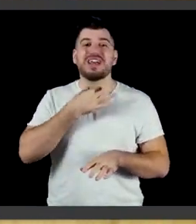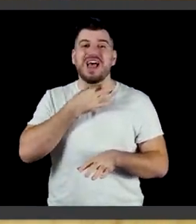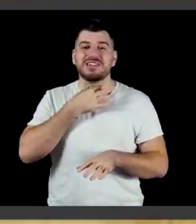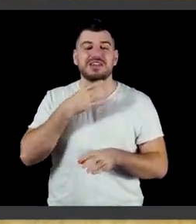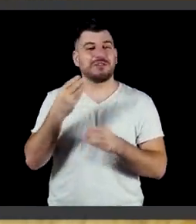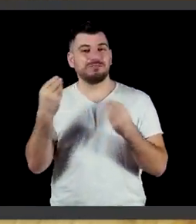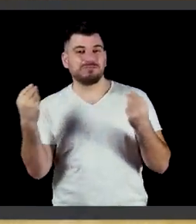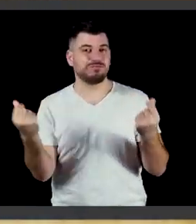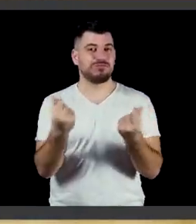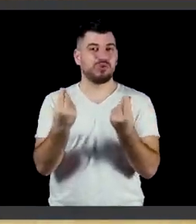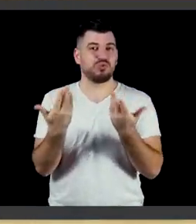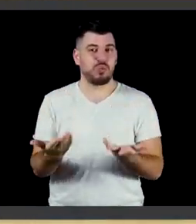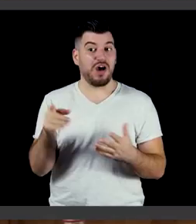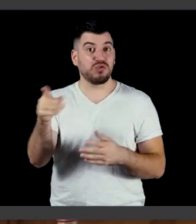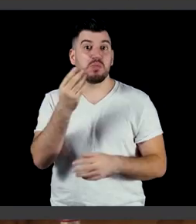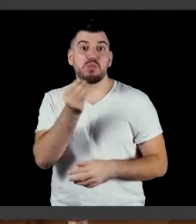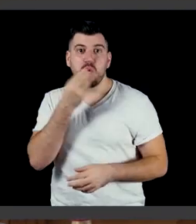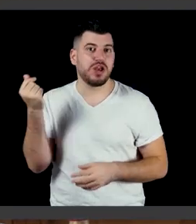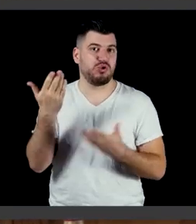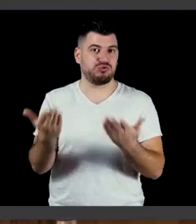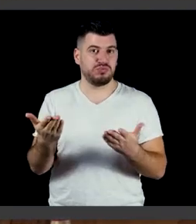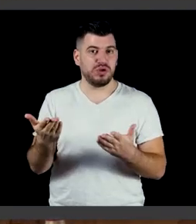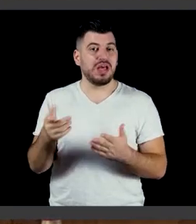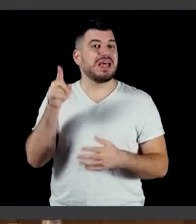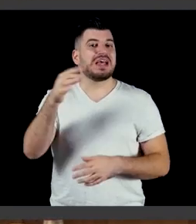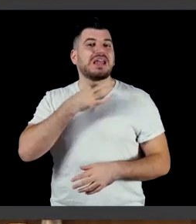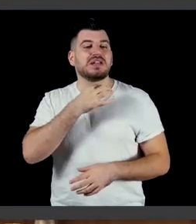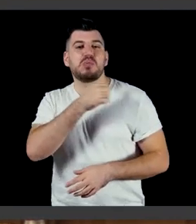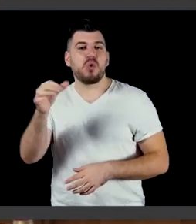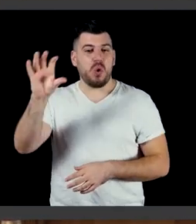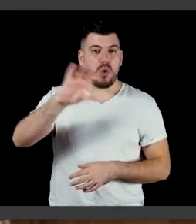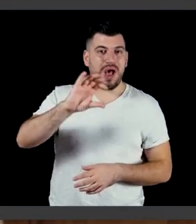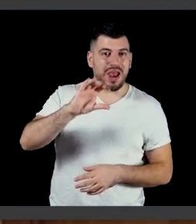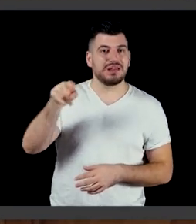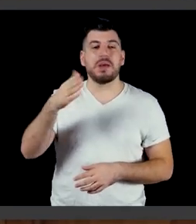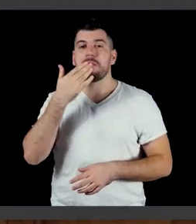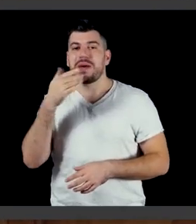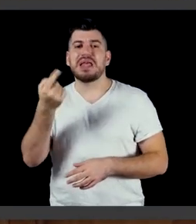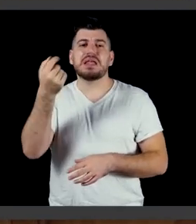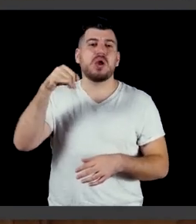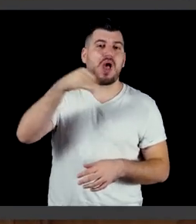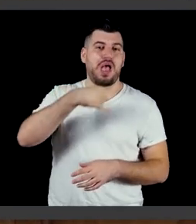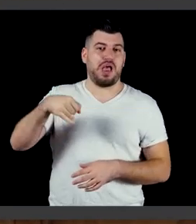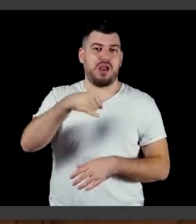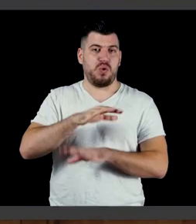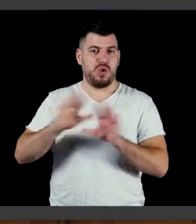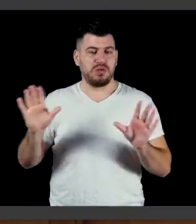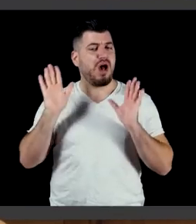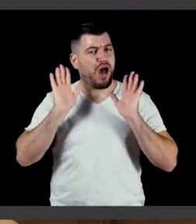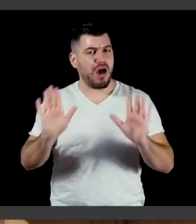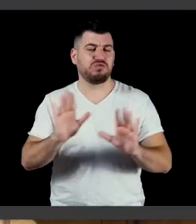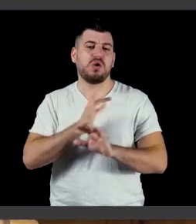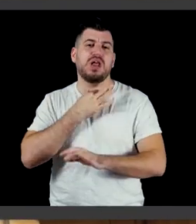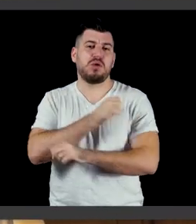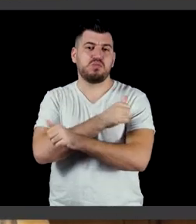γιατί είναι το πιο νόστιμο κομμάτι του χοιρινού. Αυτό που θέλει μόνο είναι αλάτι, πιπέρι και λίγο ελαιόλαδο. Κανονικά για να γίνει. Δεν χρειάζεται τίποτα άλλο και όχι